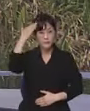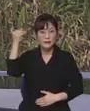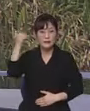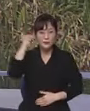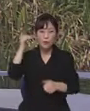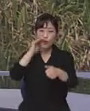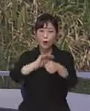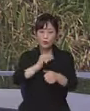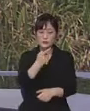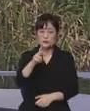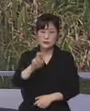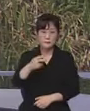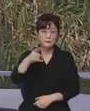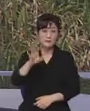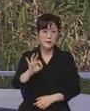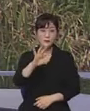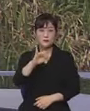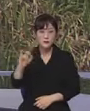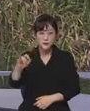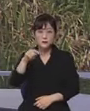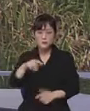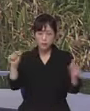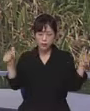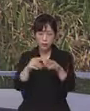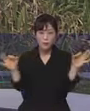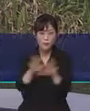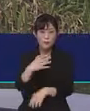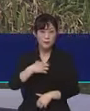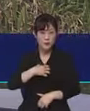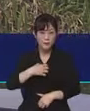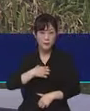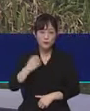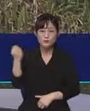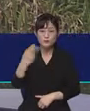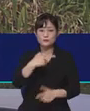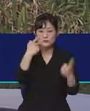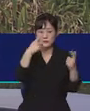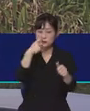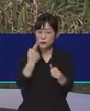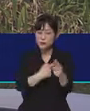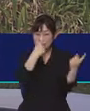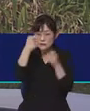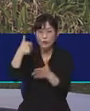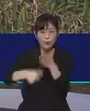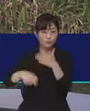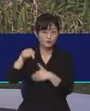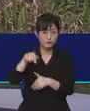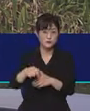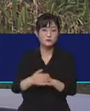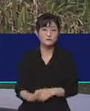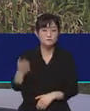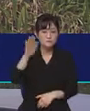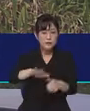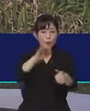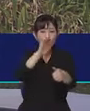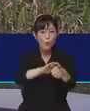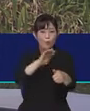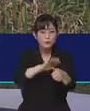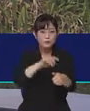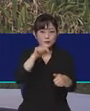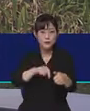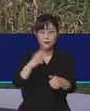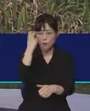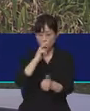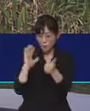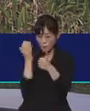우리나라 토종거북인 남생이는 멸종위기 중 2급이자 천연기념물입니다. 하지만 토종거북이 남생이가 제대로 보호받지